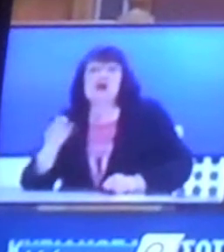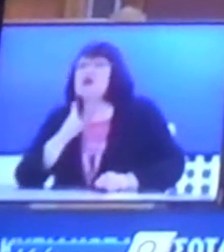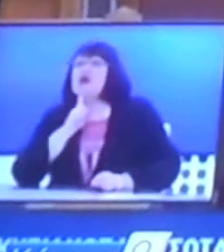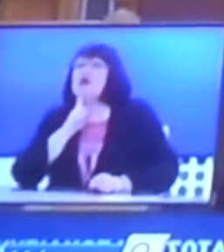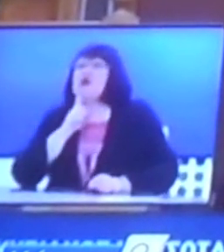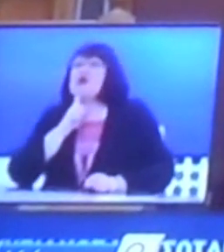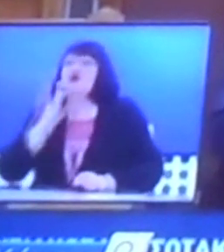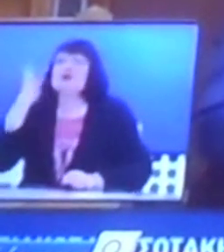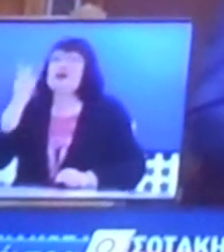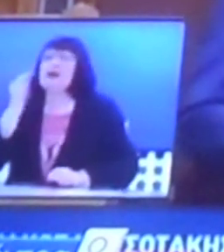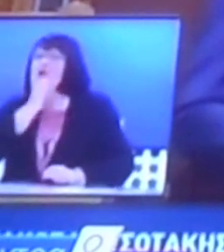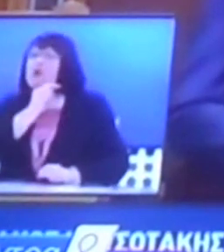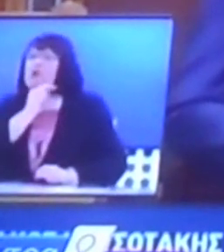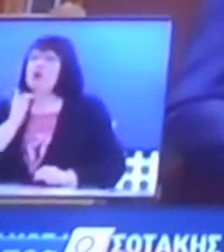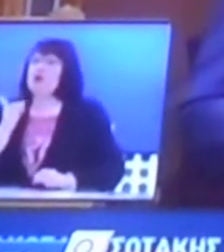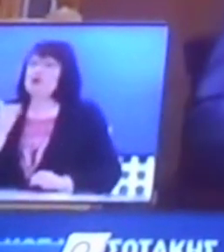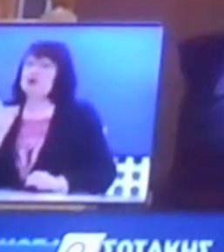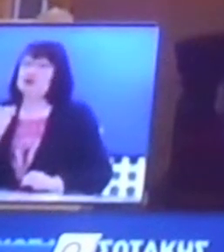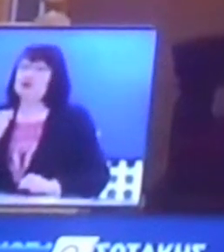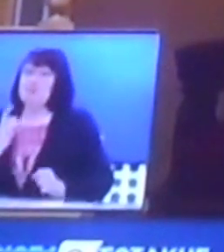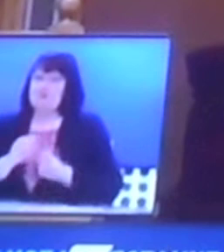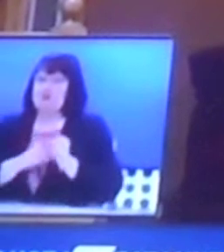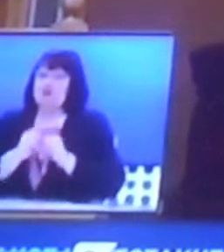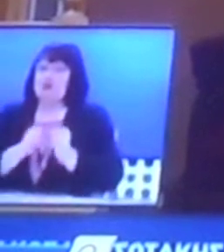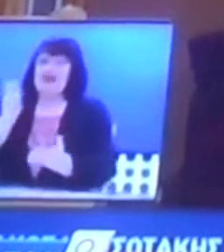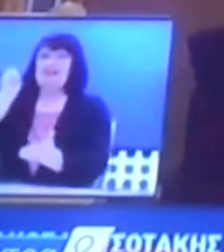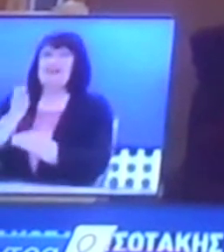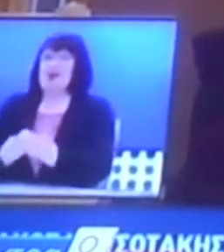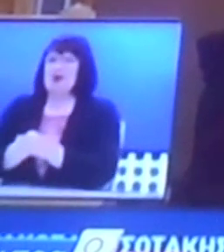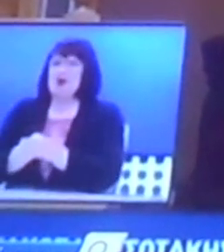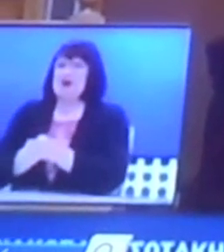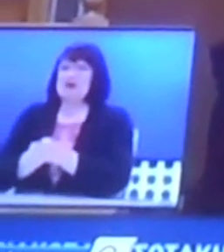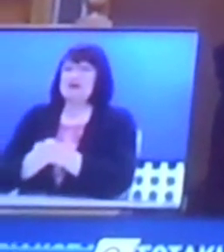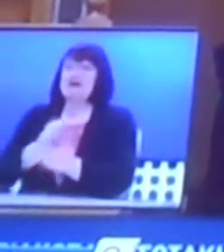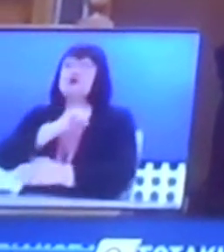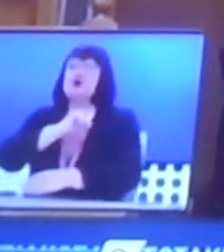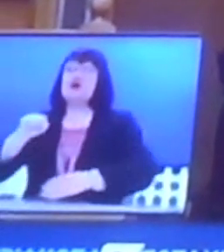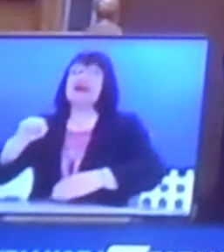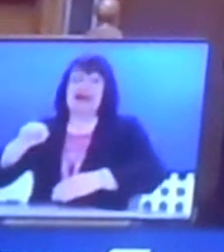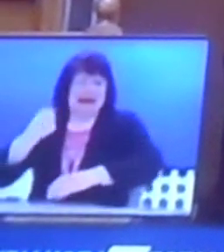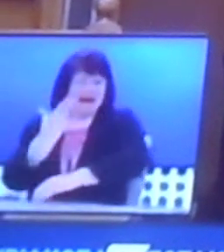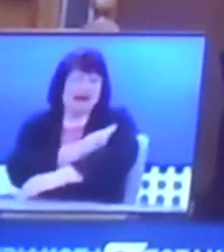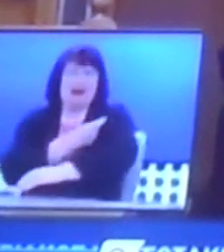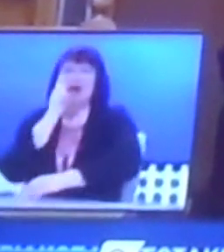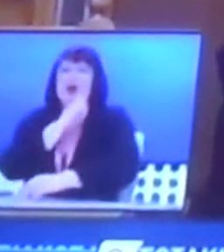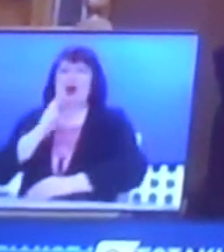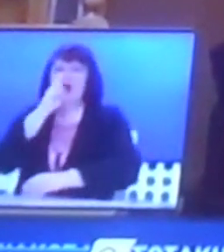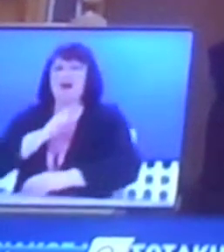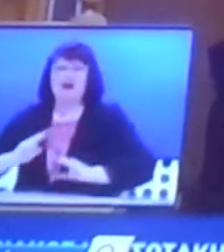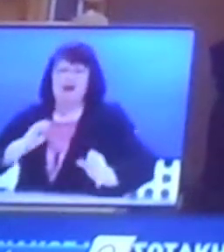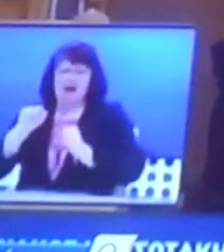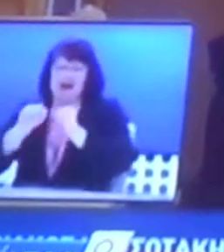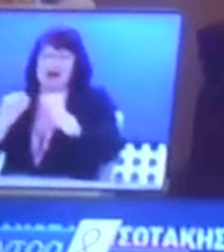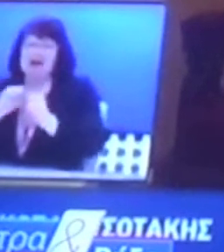ο συνάδελφός μου, τέλος συνάδελφός μου, ο πρωθυπουργός, επιχείρησε να αγοράσει το εμβόλιο Sputnik, έγινε φοβερή